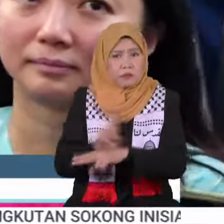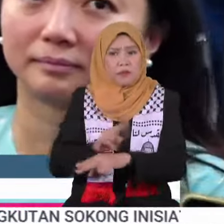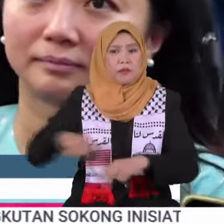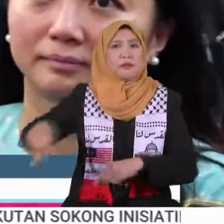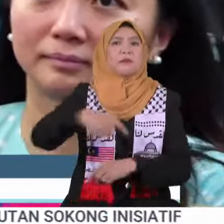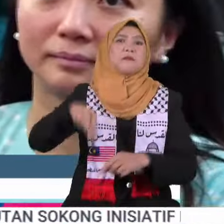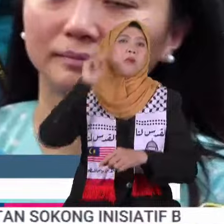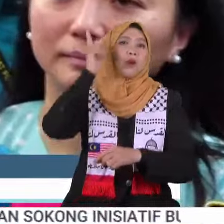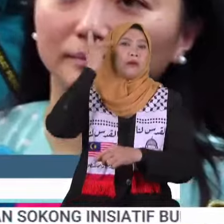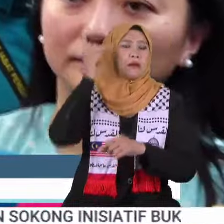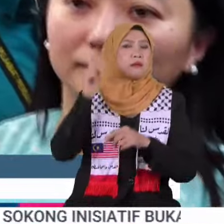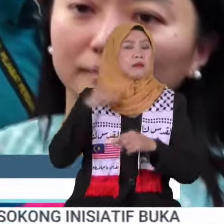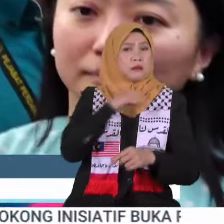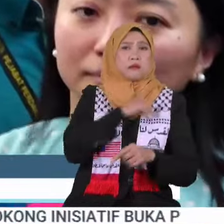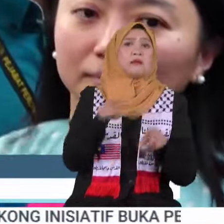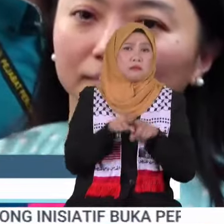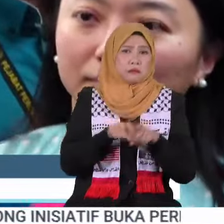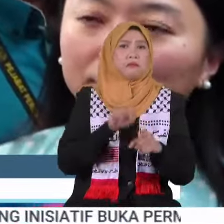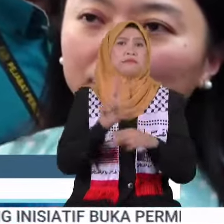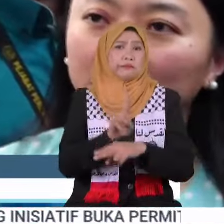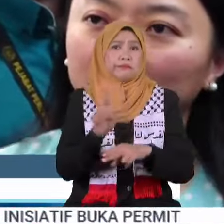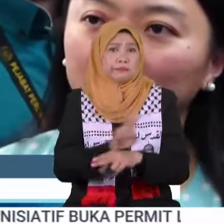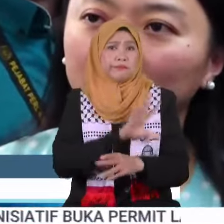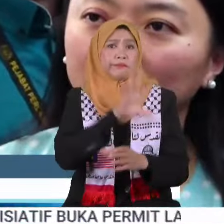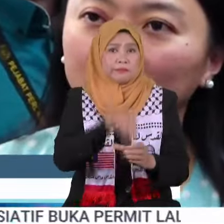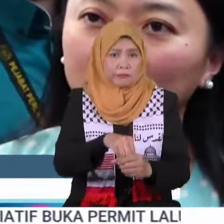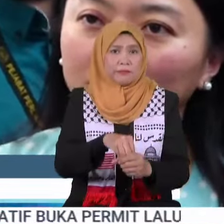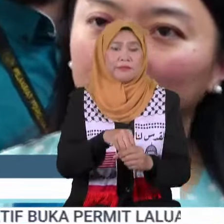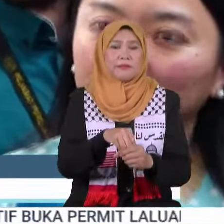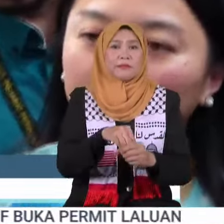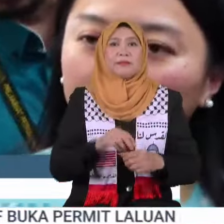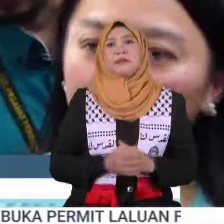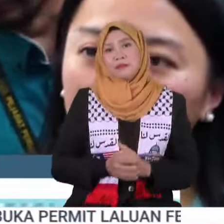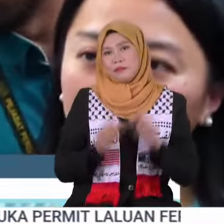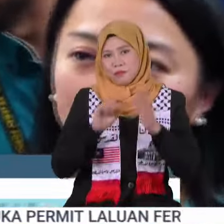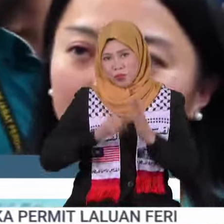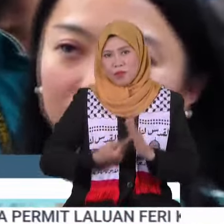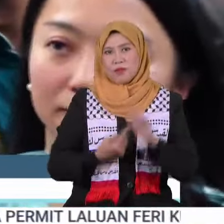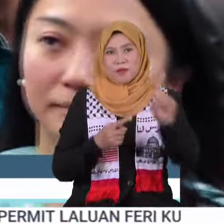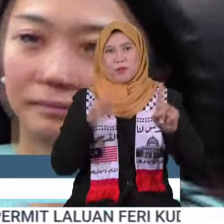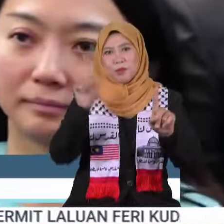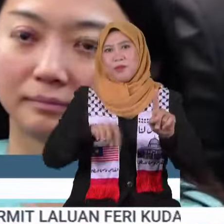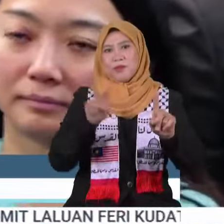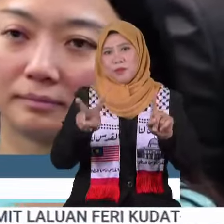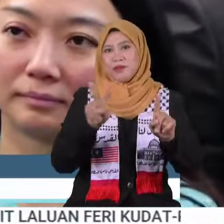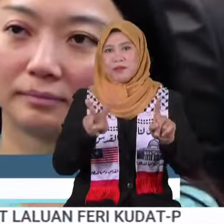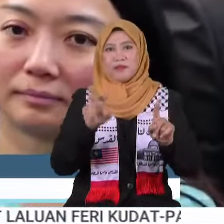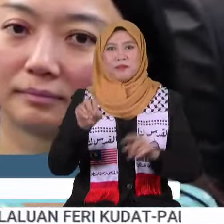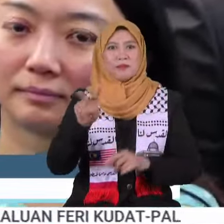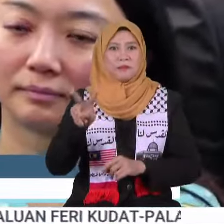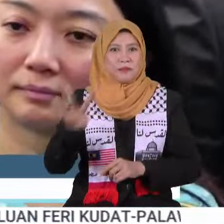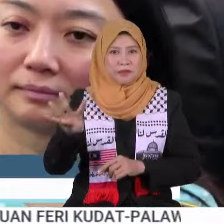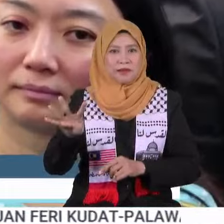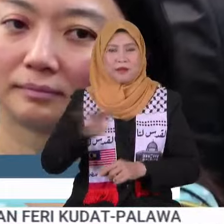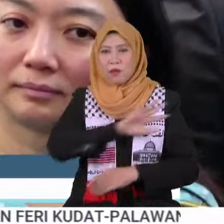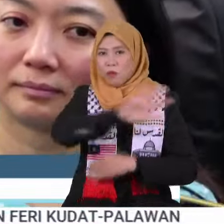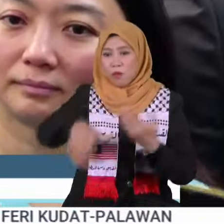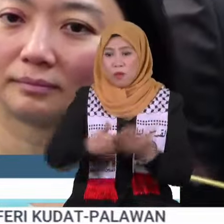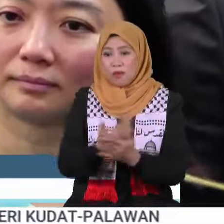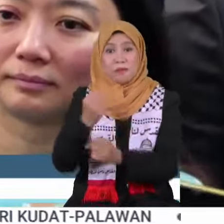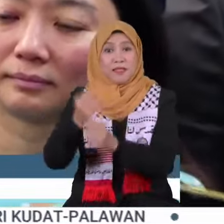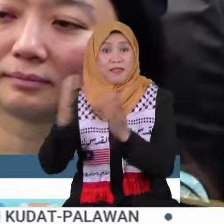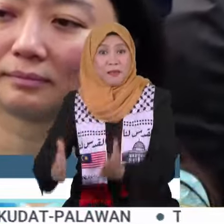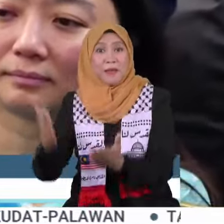ahli-ahli politik. Maknanya kalau kita mula pada 1 Februari 2024, semua kemasukan